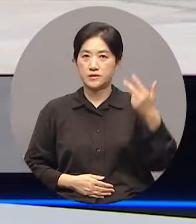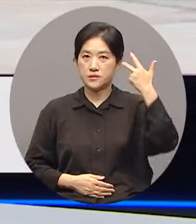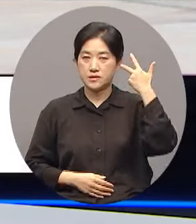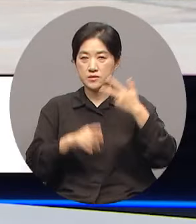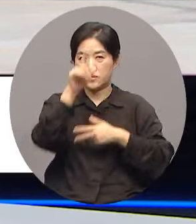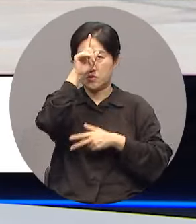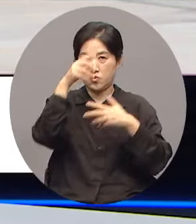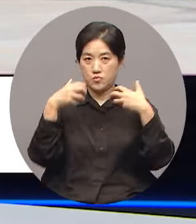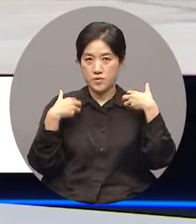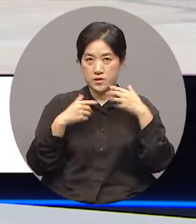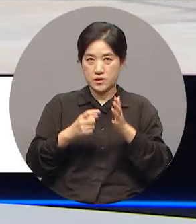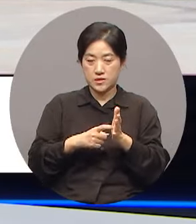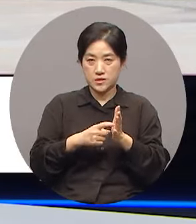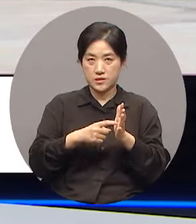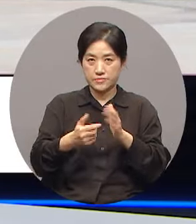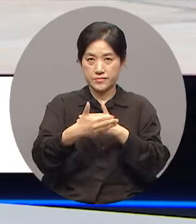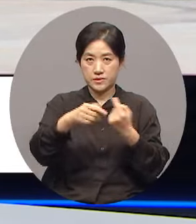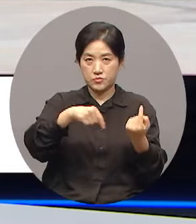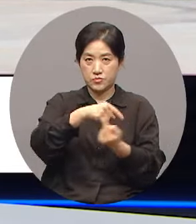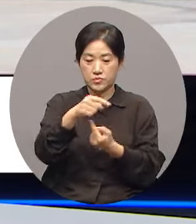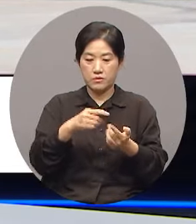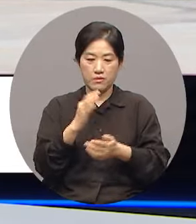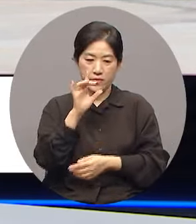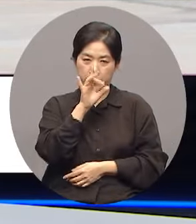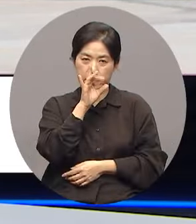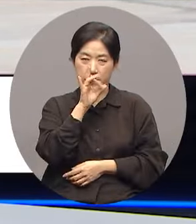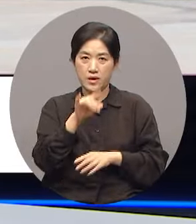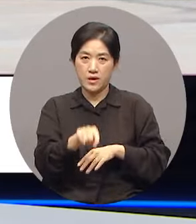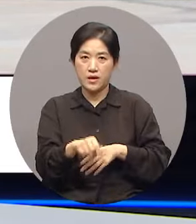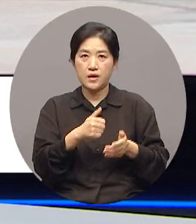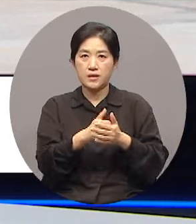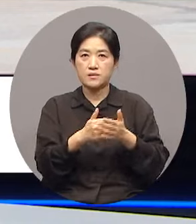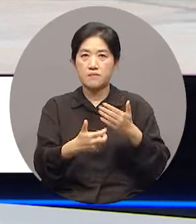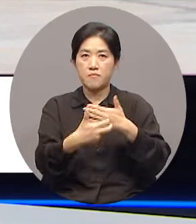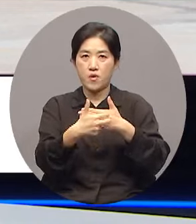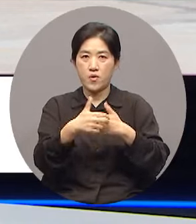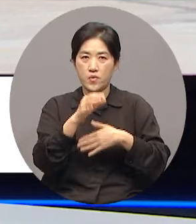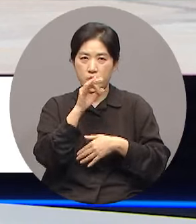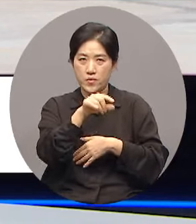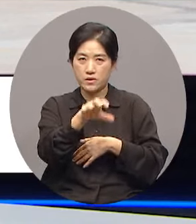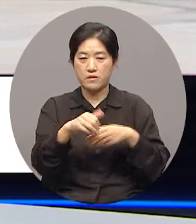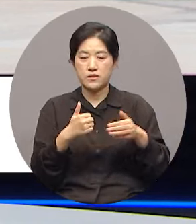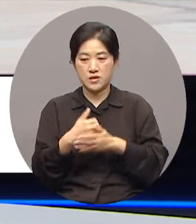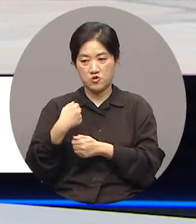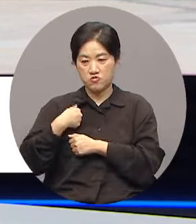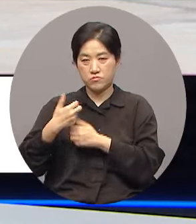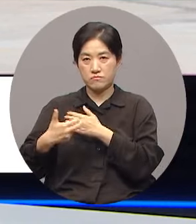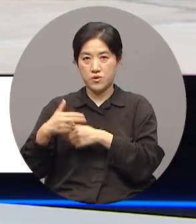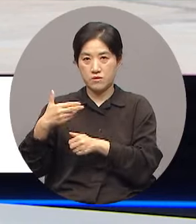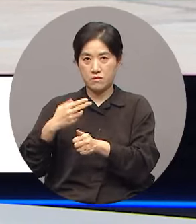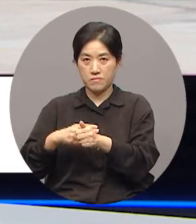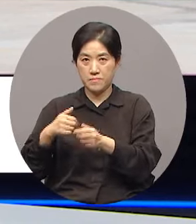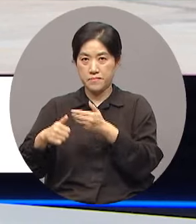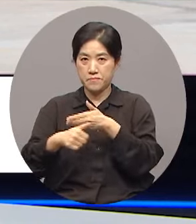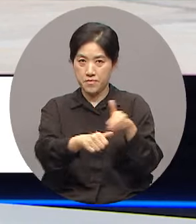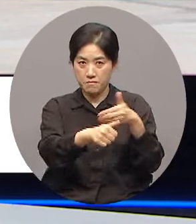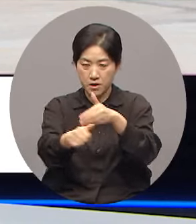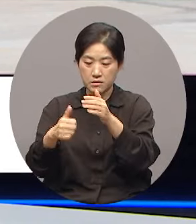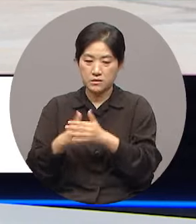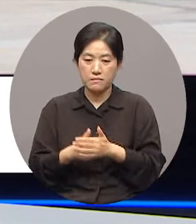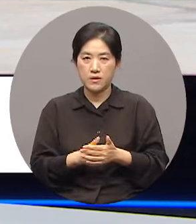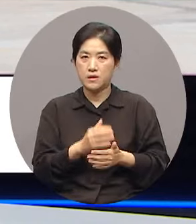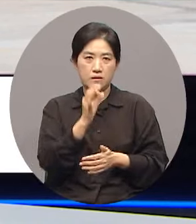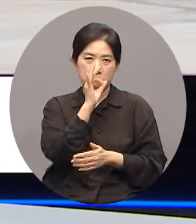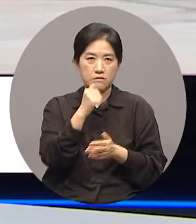지난주 정부가 응급실 운영이 제한된 병원에 군의관들을 파견했지만 응급실 업무를 할 수 없다며 복귀하는 일까지